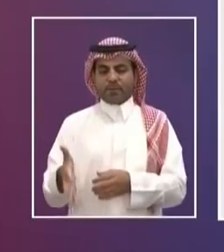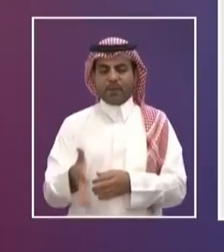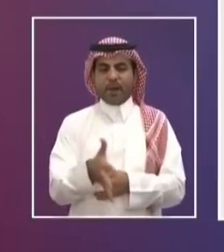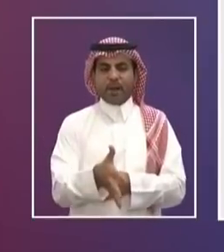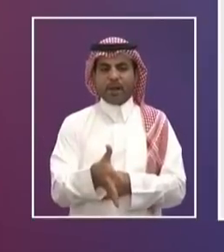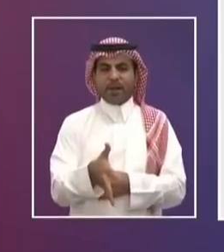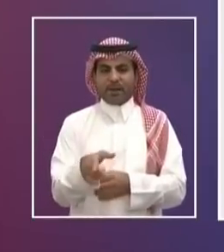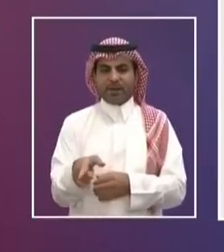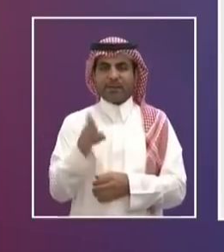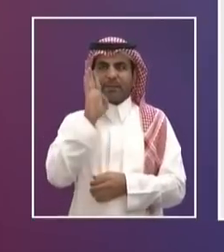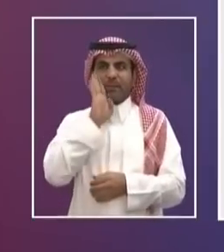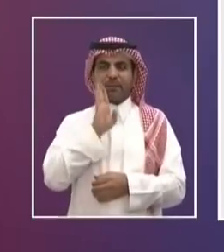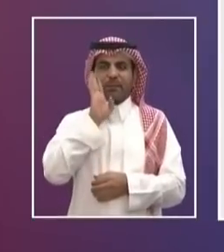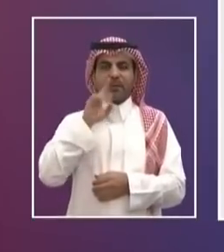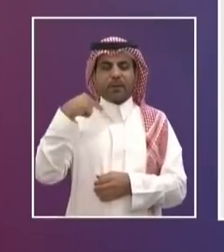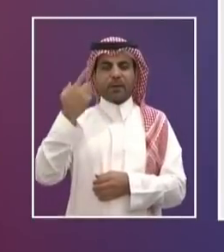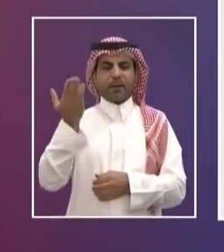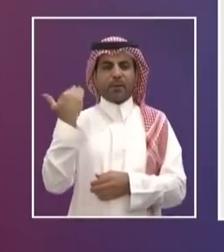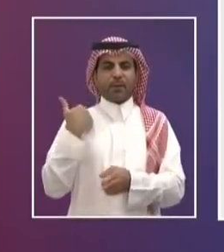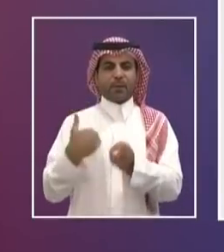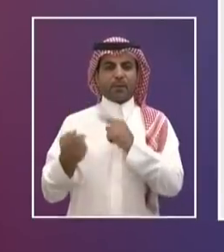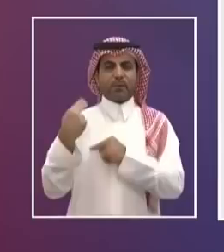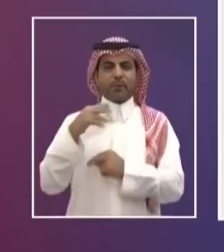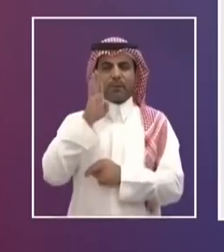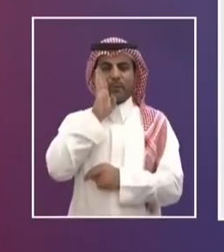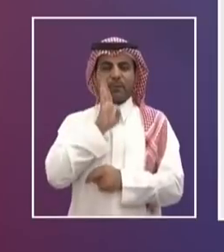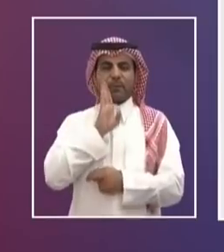الأطفال تعودوا وكان جزء من